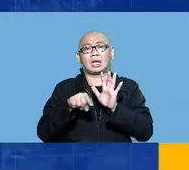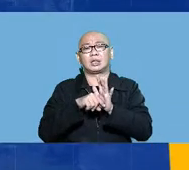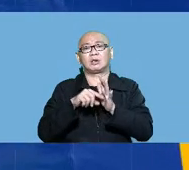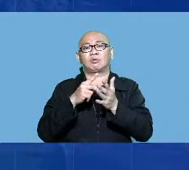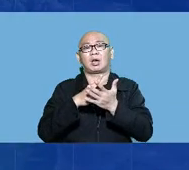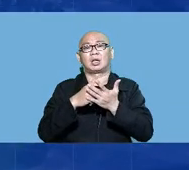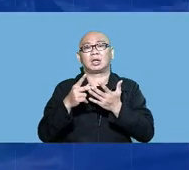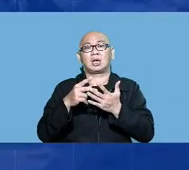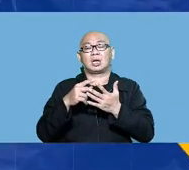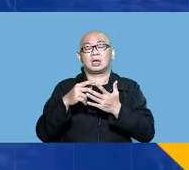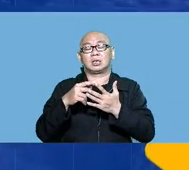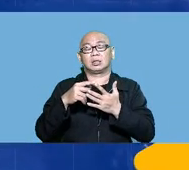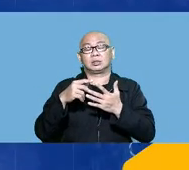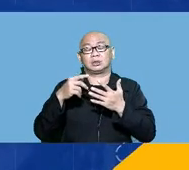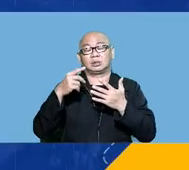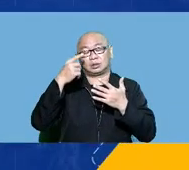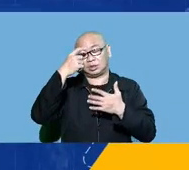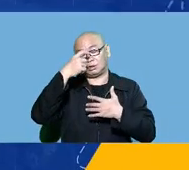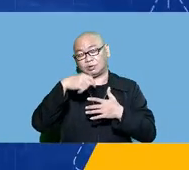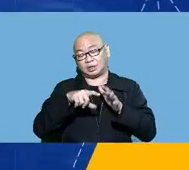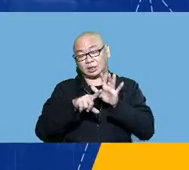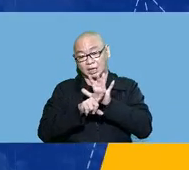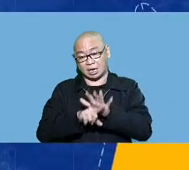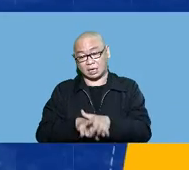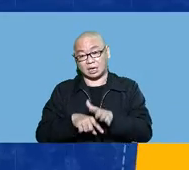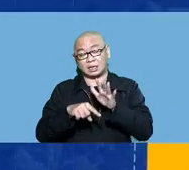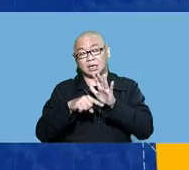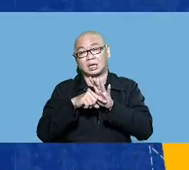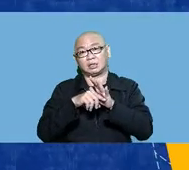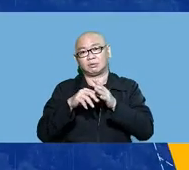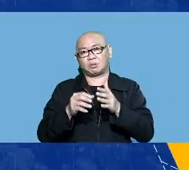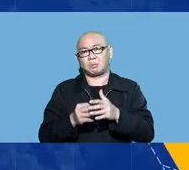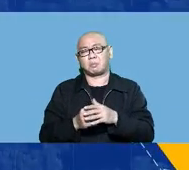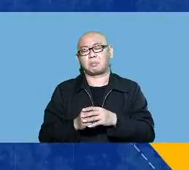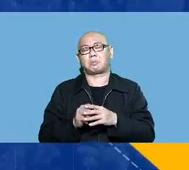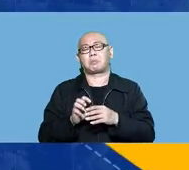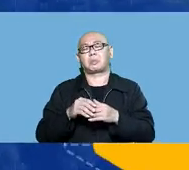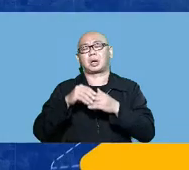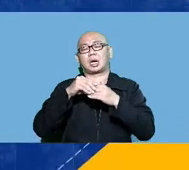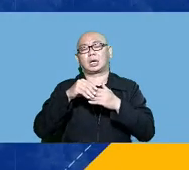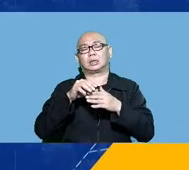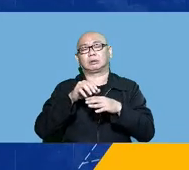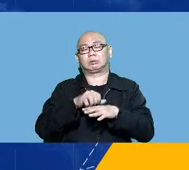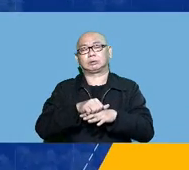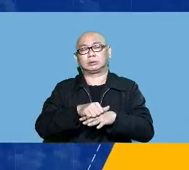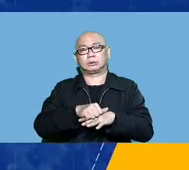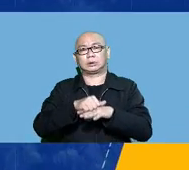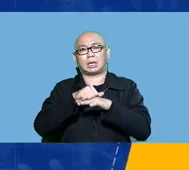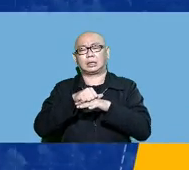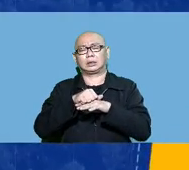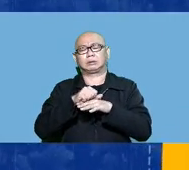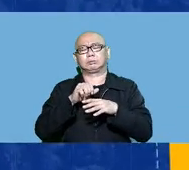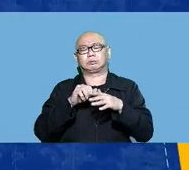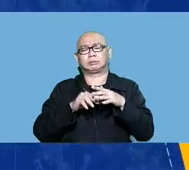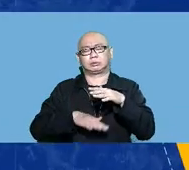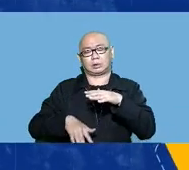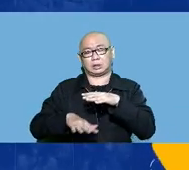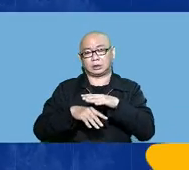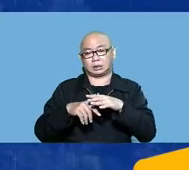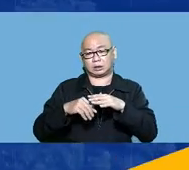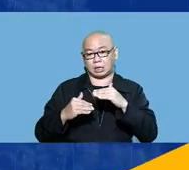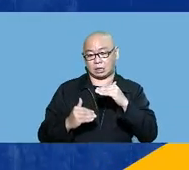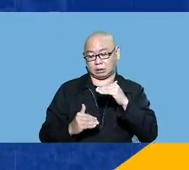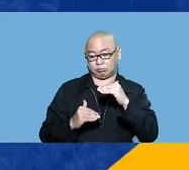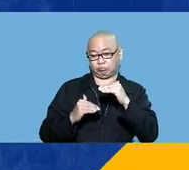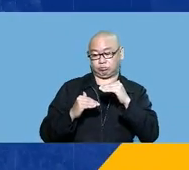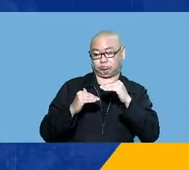sifat dari tekanan negatif itu adalah mengangkat, menarik dasar ke atas, yang akhirnya